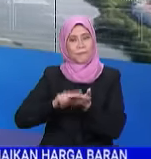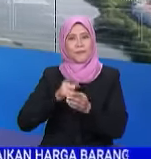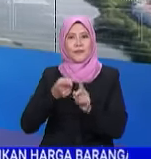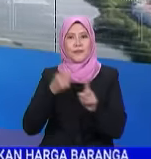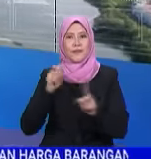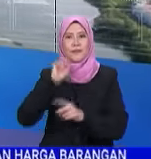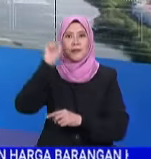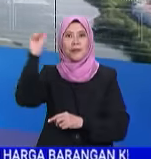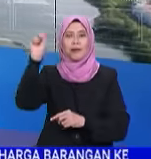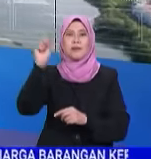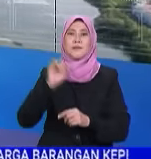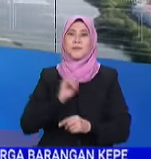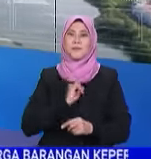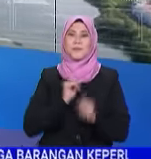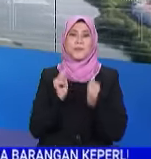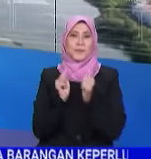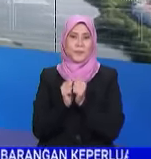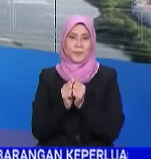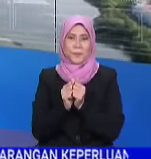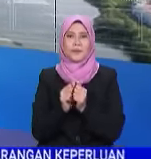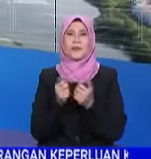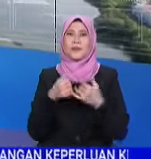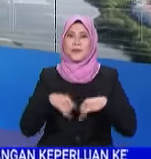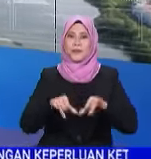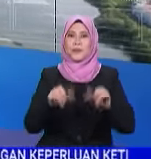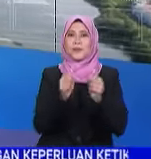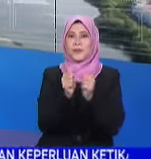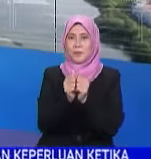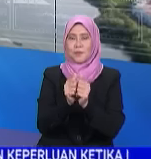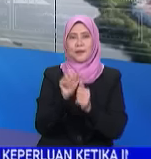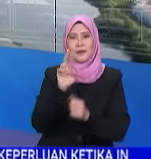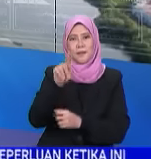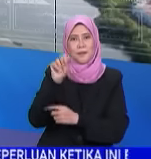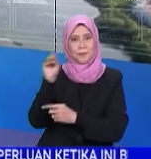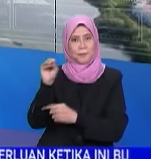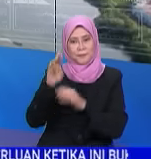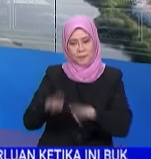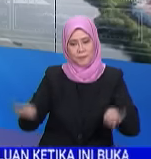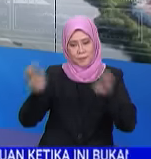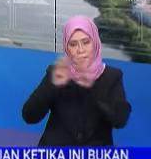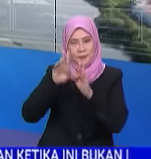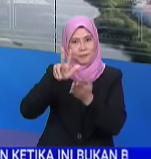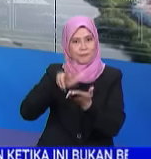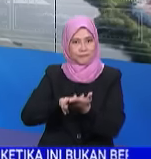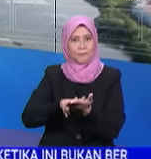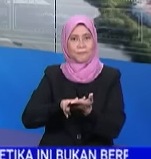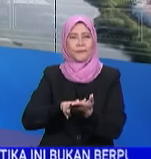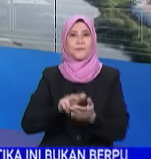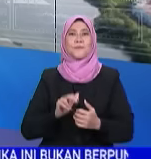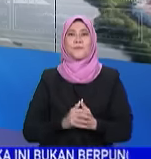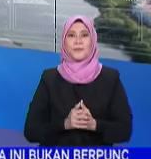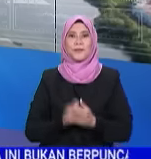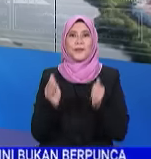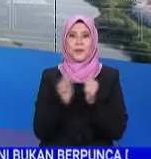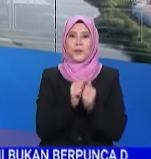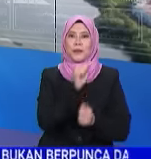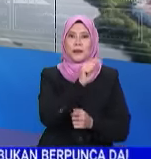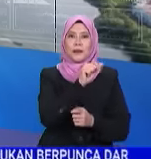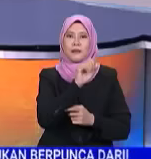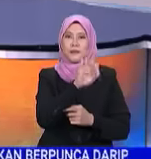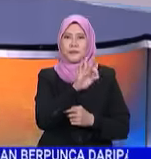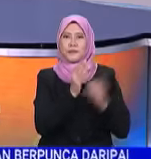bersama saya konstantin pahlawan terus bersama RTM untuk berita sahih dan terkini kembali bersama Alif di